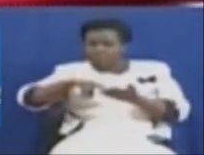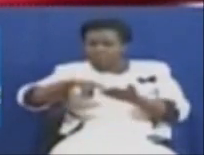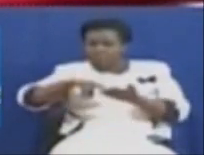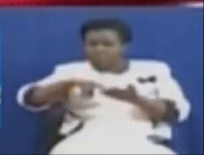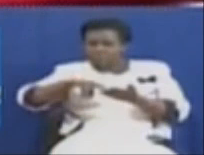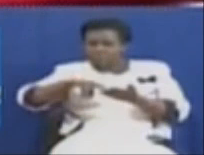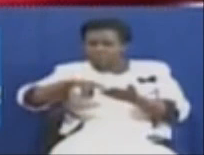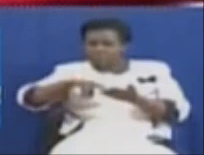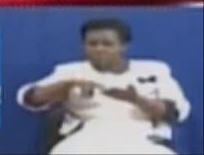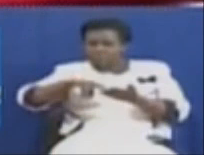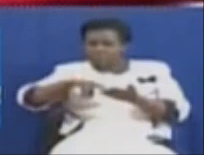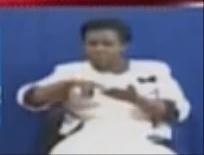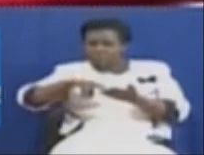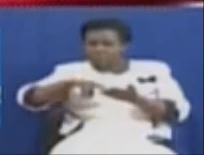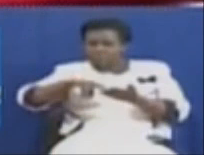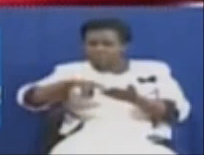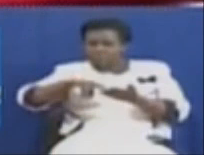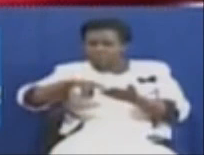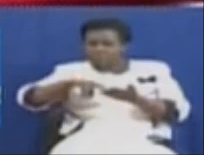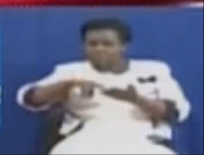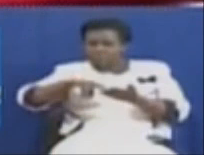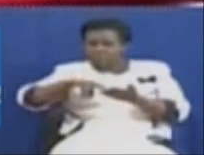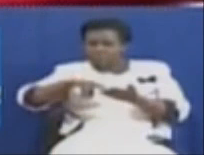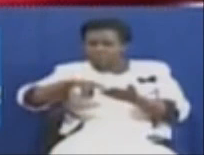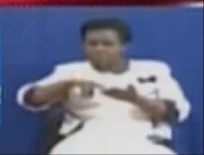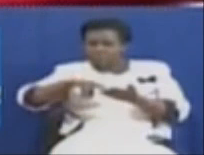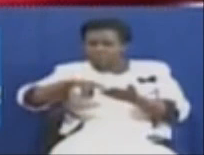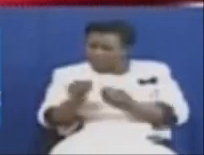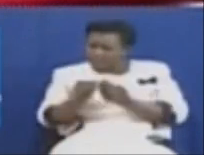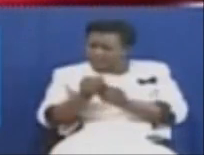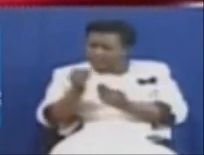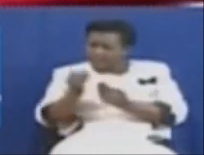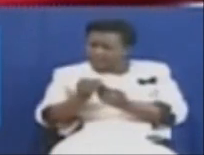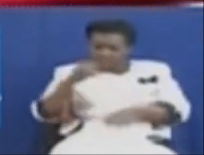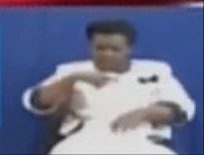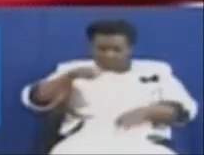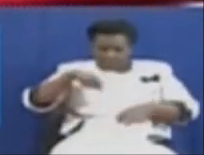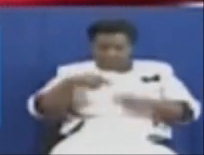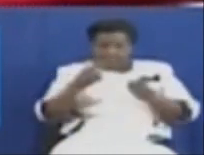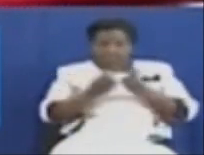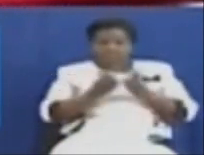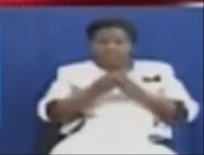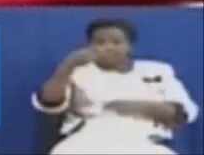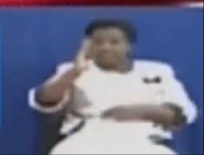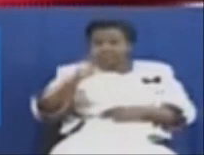vituo maalum kwa ajili ya kulelea watoto hawa? Nashukuru sana Mheshimiwa Naibu Spika.